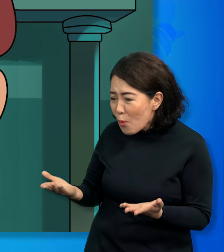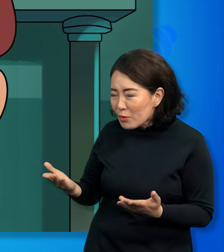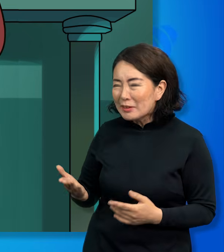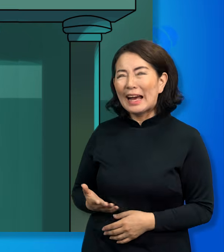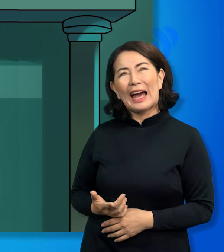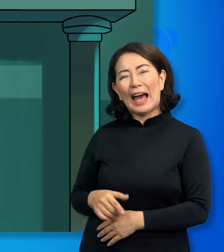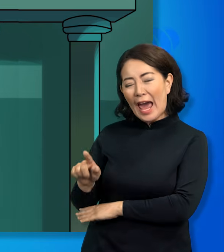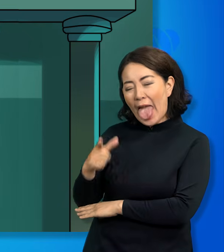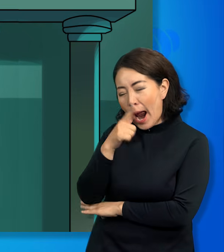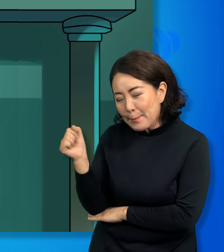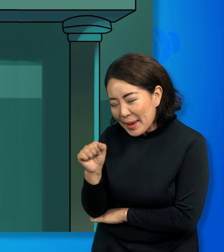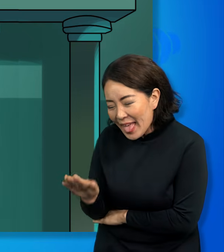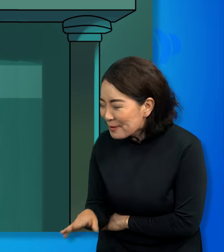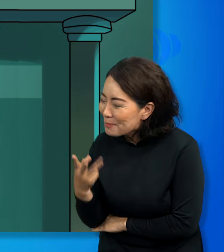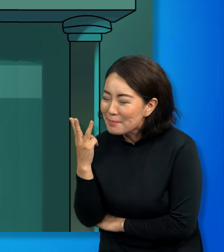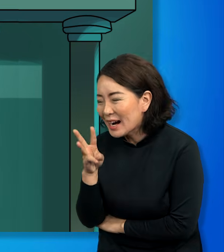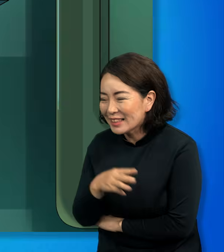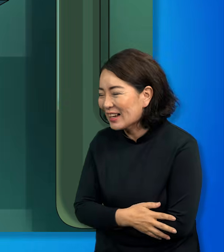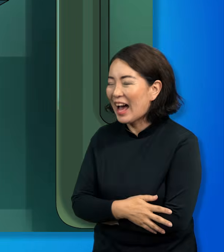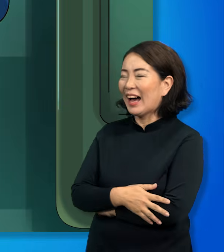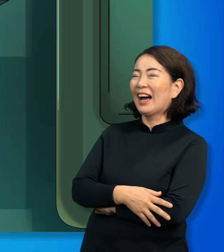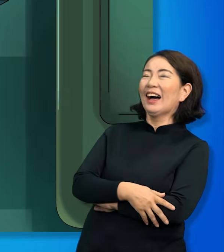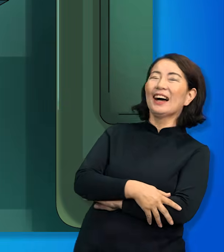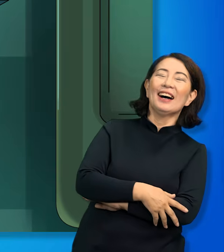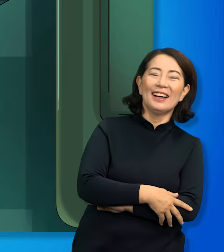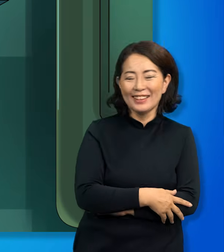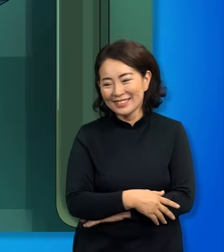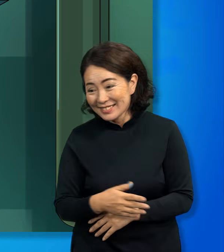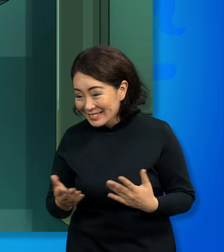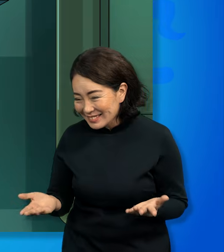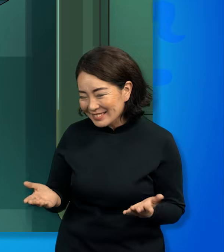Тэгвэл нэг жоохон лагт байдаг бах та.